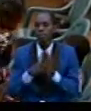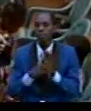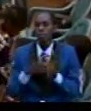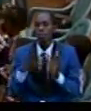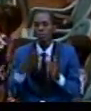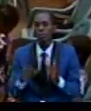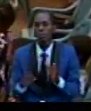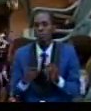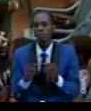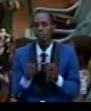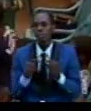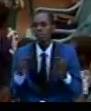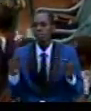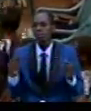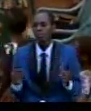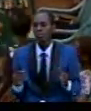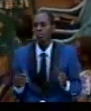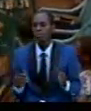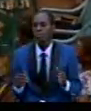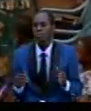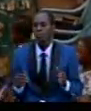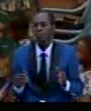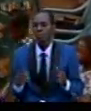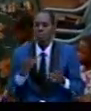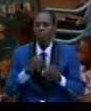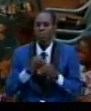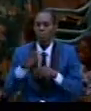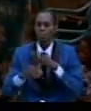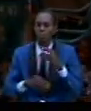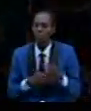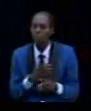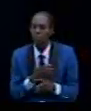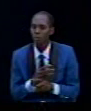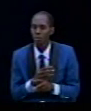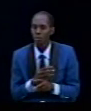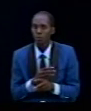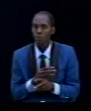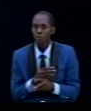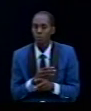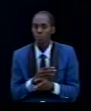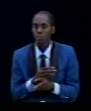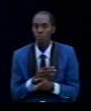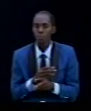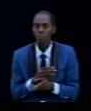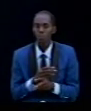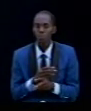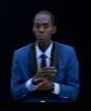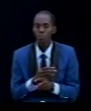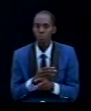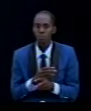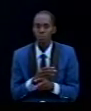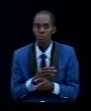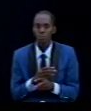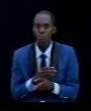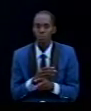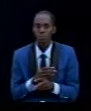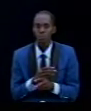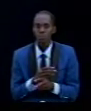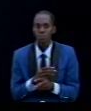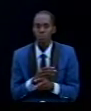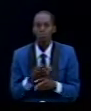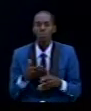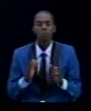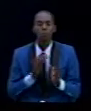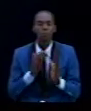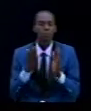devil. Le plan mondial. Globally. Prions pour que ce plan soit détruit, renversé au nom de Jésus-Christ. Let's pray that all